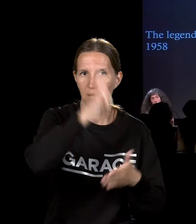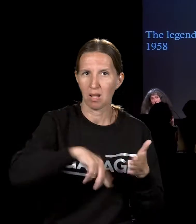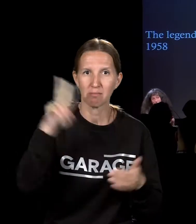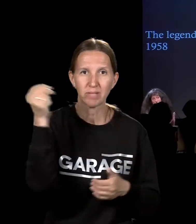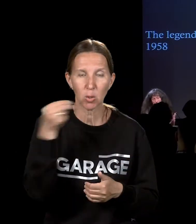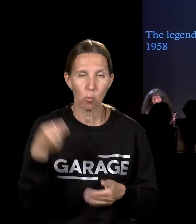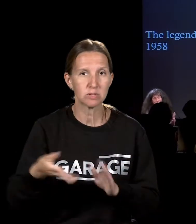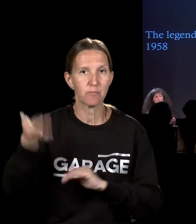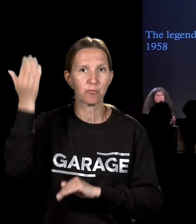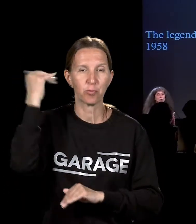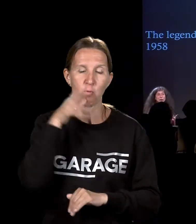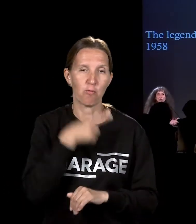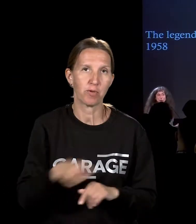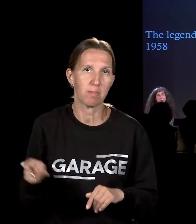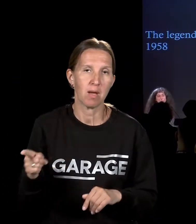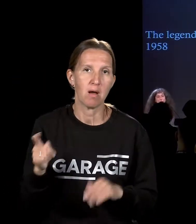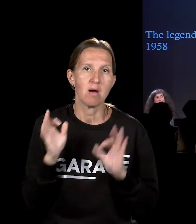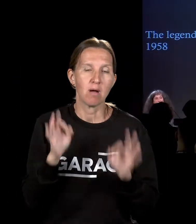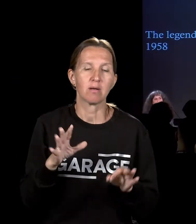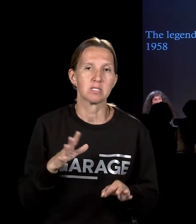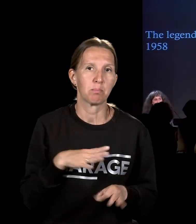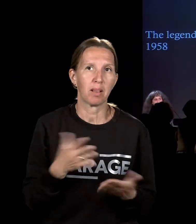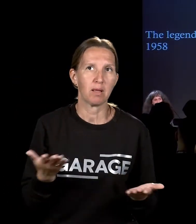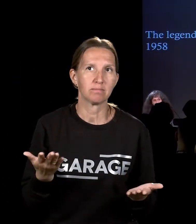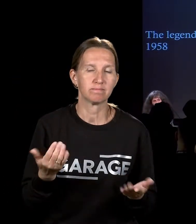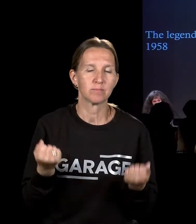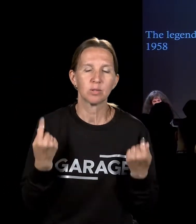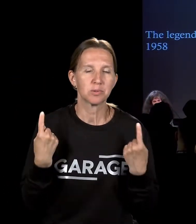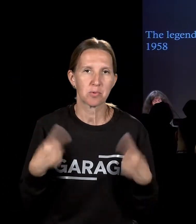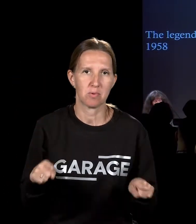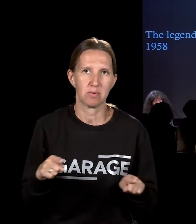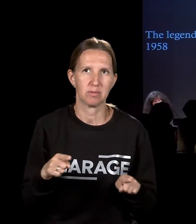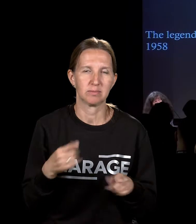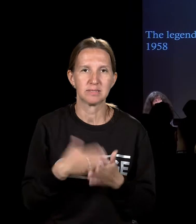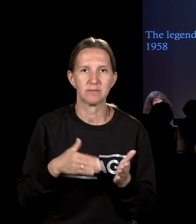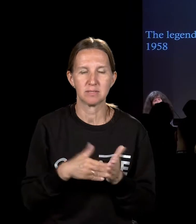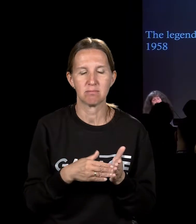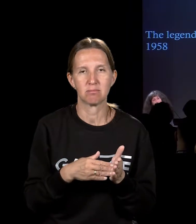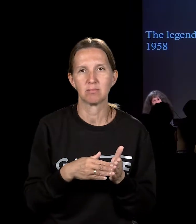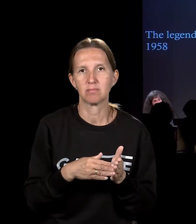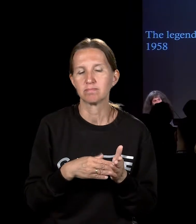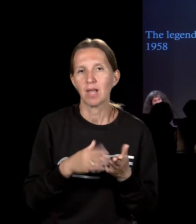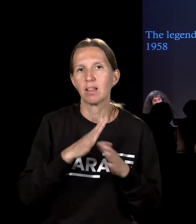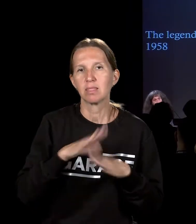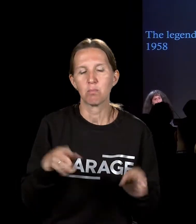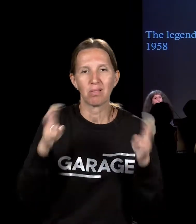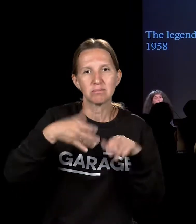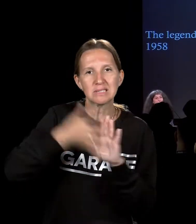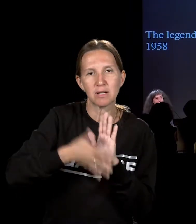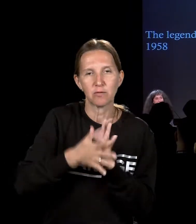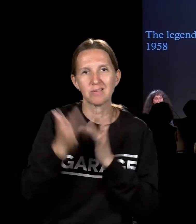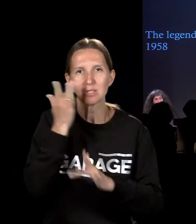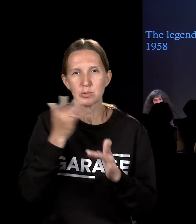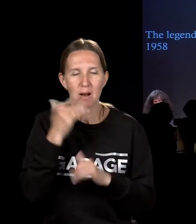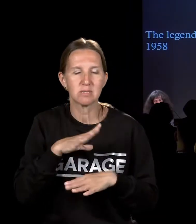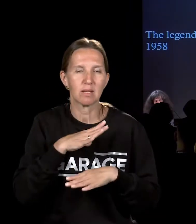время был абсолютно не момент исследования амбивалентной сексуальности, поэтому тем